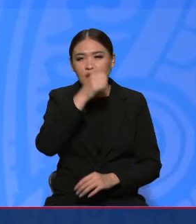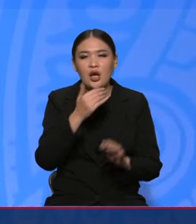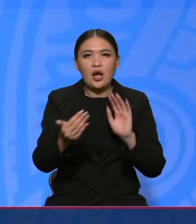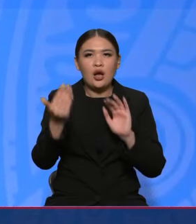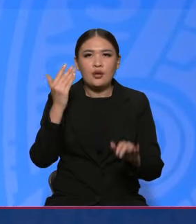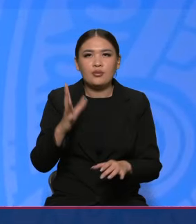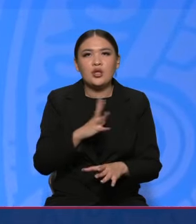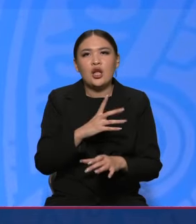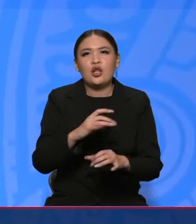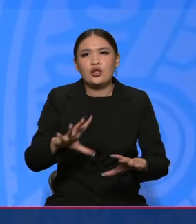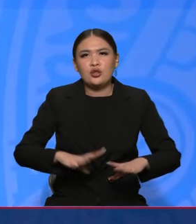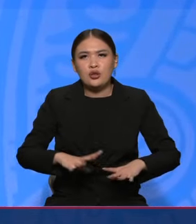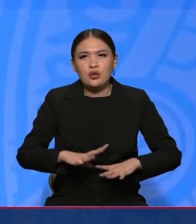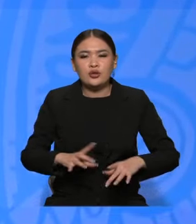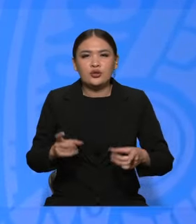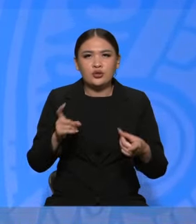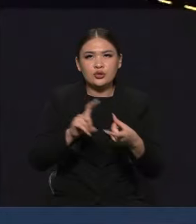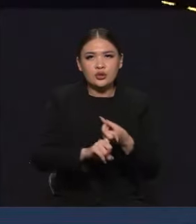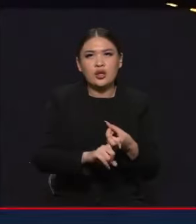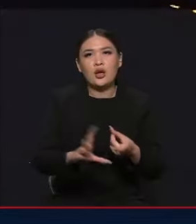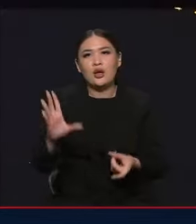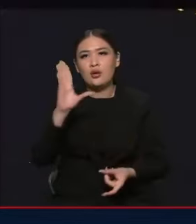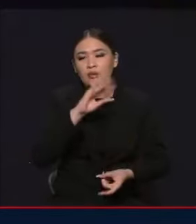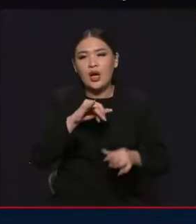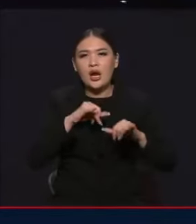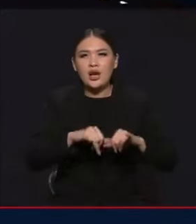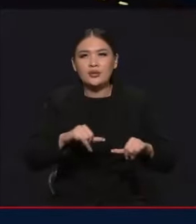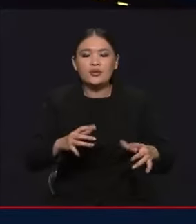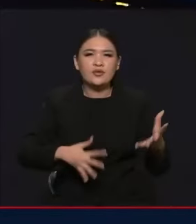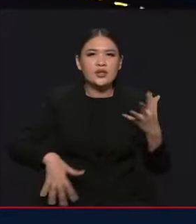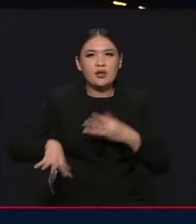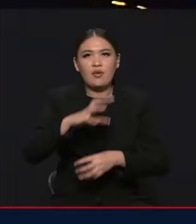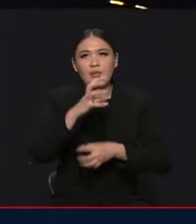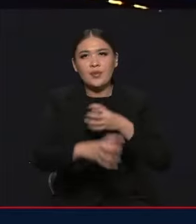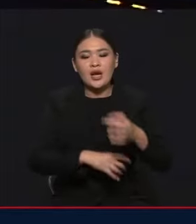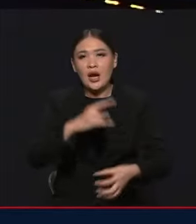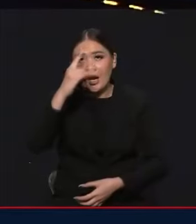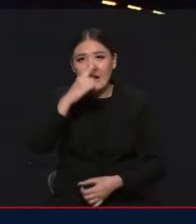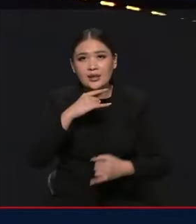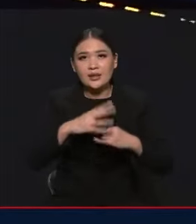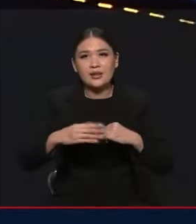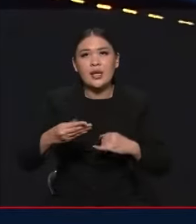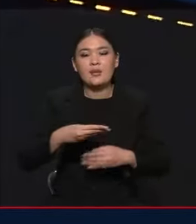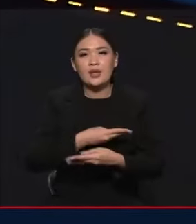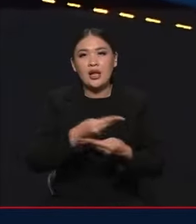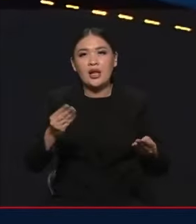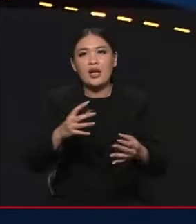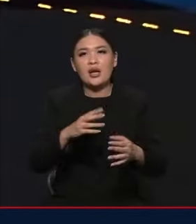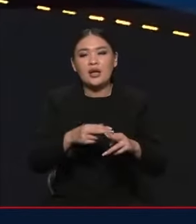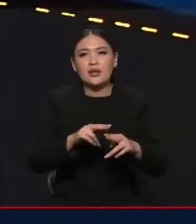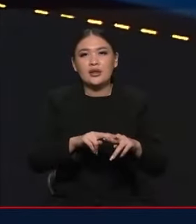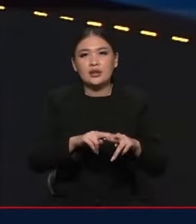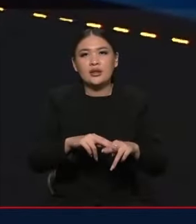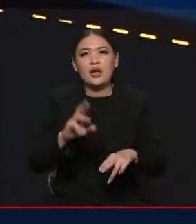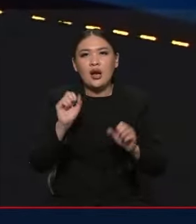одомашнили лошадь и сформировали всадническую культуру, распространившуюся по всему миру. Казахская земля дала миру таких выдающихся личностей,